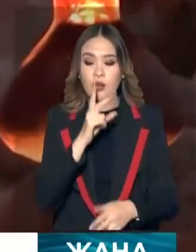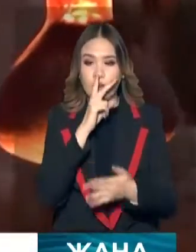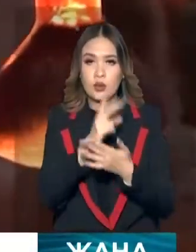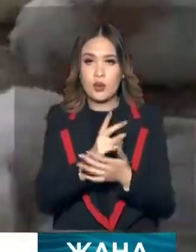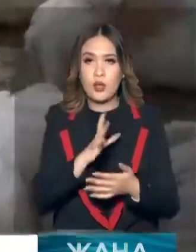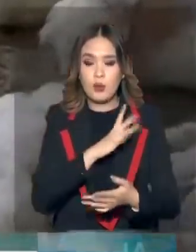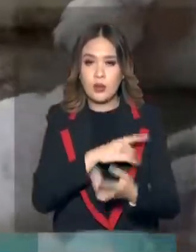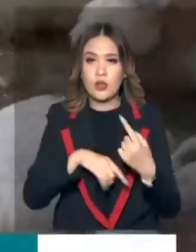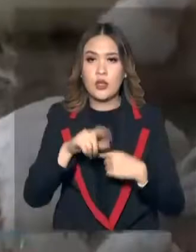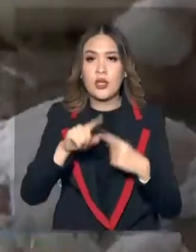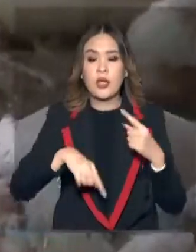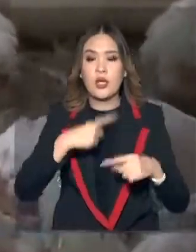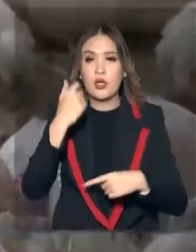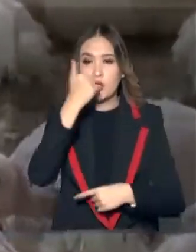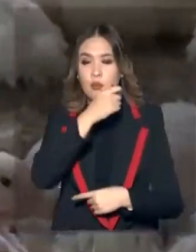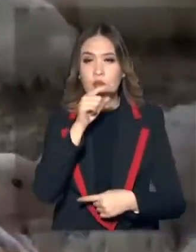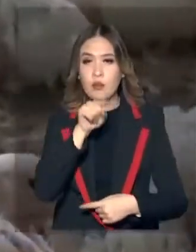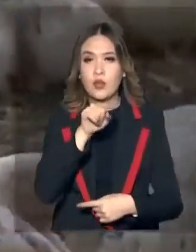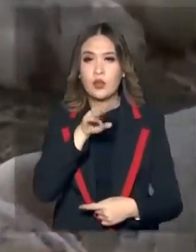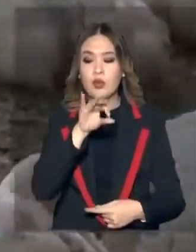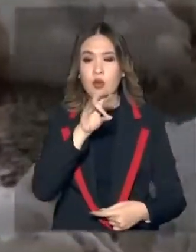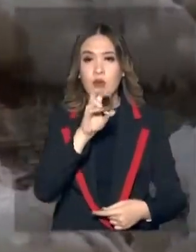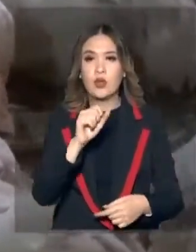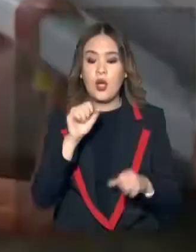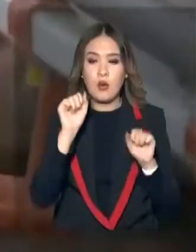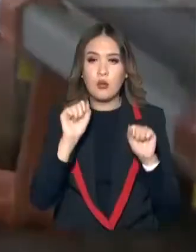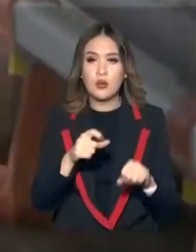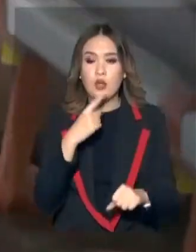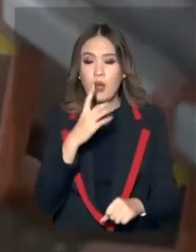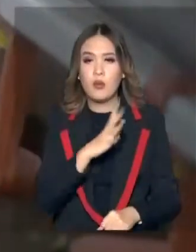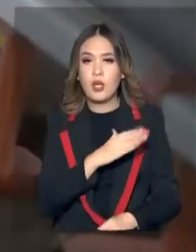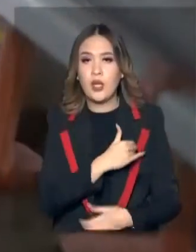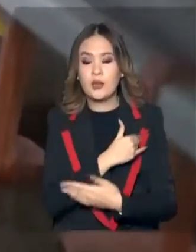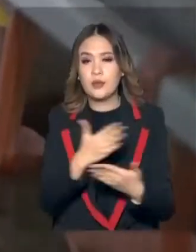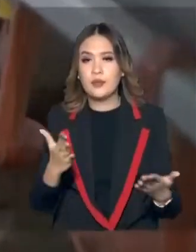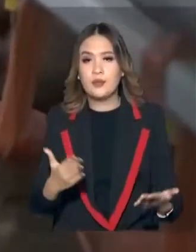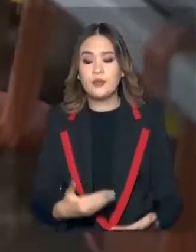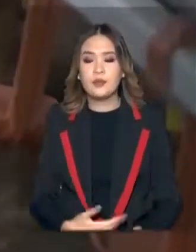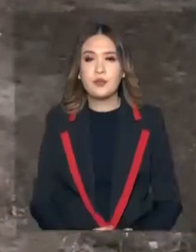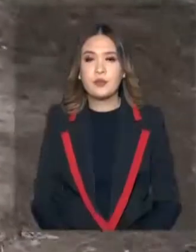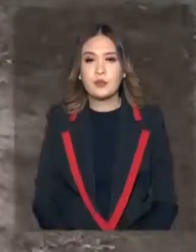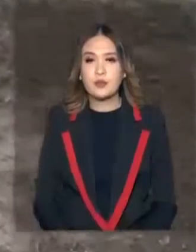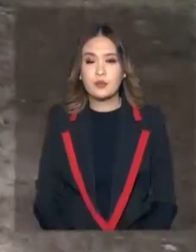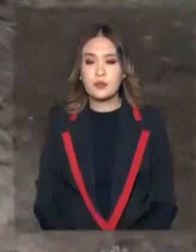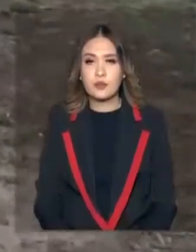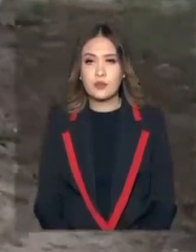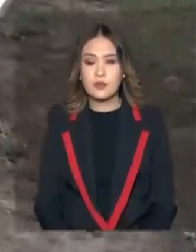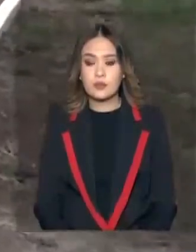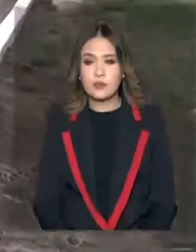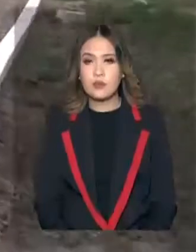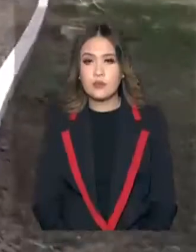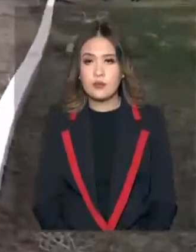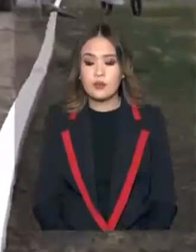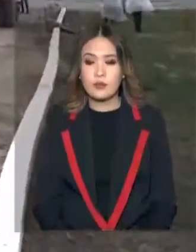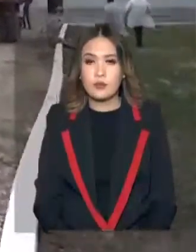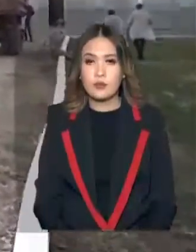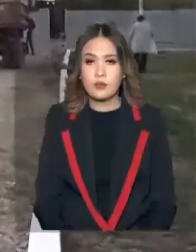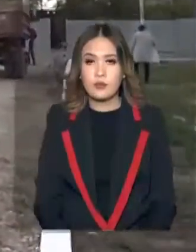кәсіпкерлер келесі жылы 1000 тонна құс етін өндіруге ниетті. Нұржан Қадірәлі, Асылбек Жолшыбек, Жаңа уақыт.